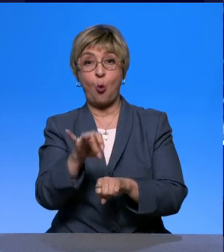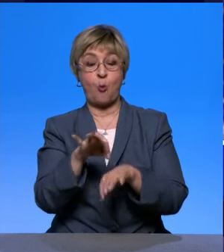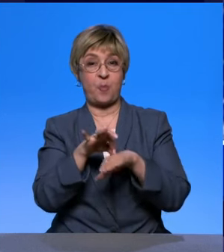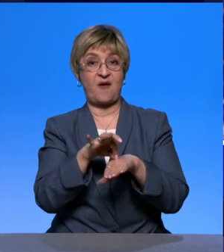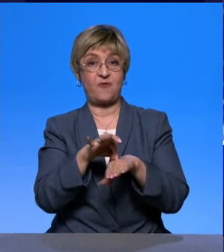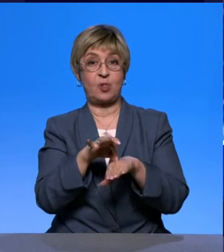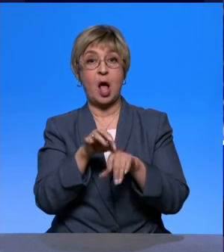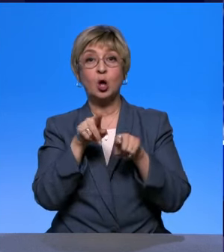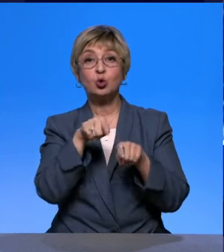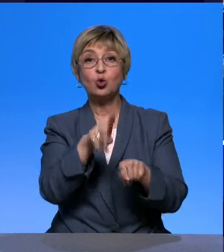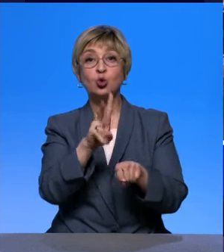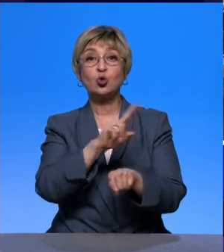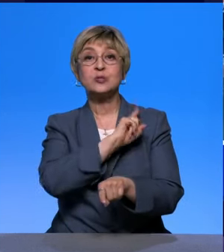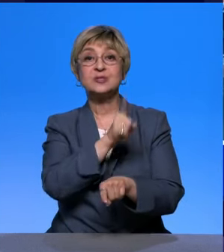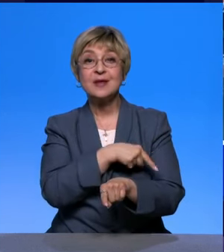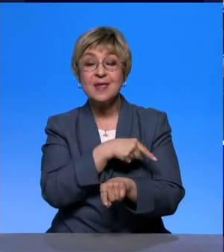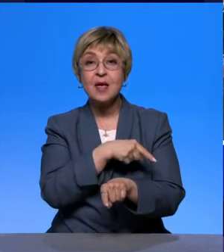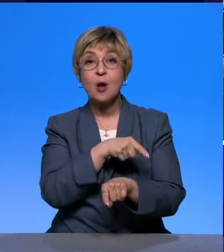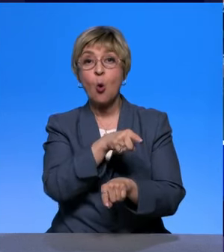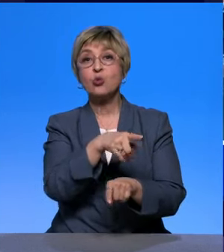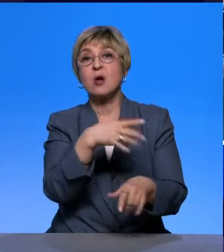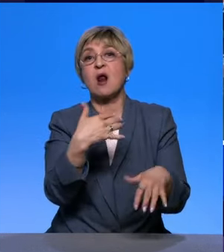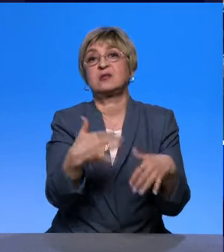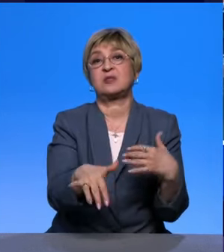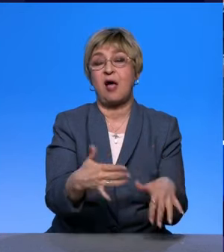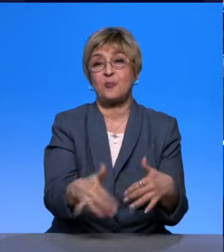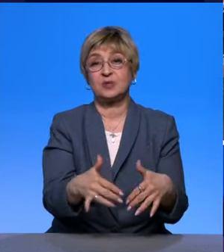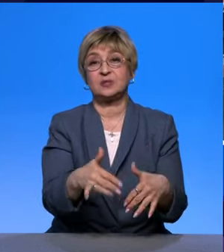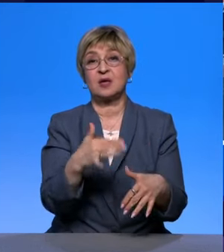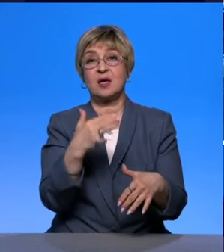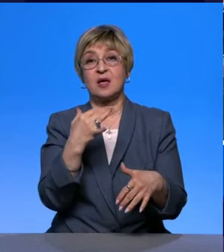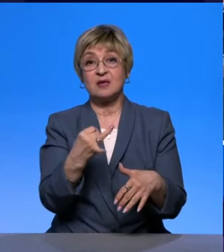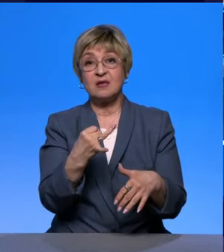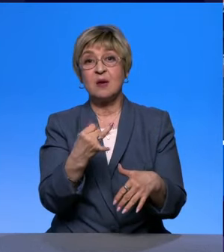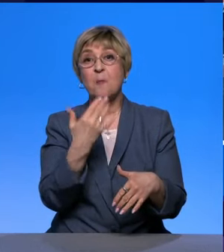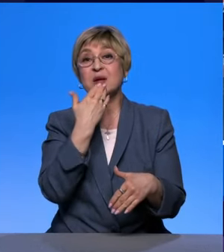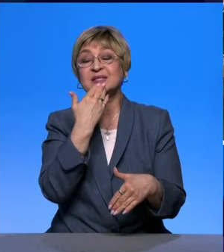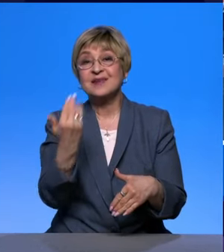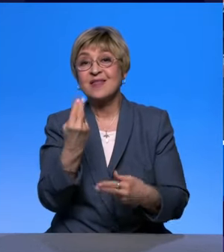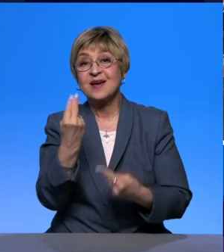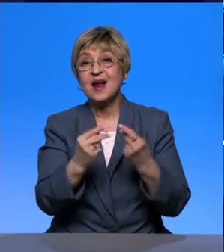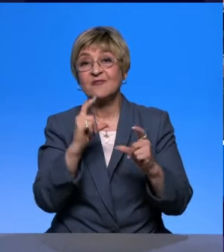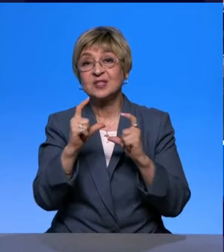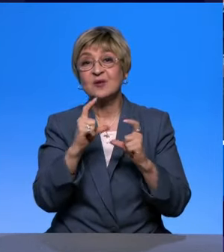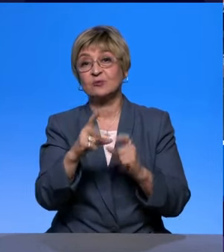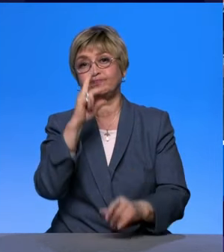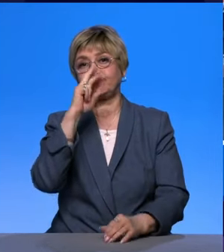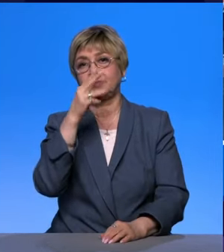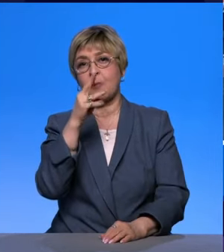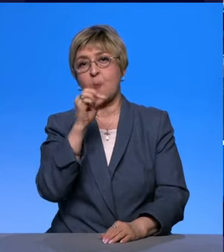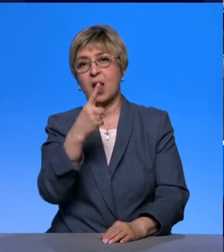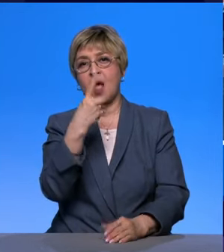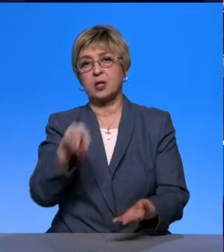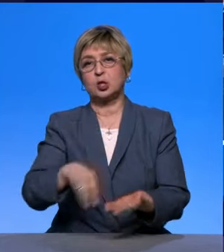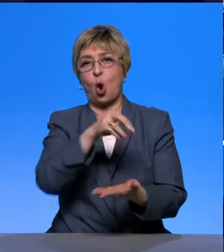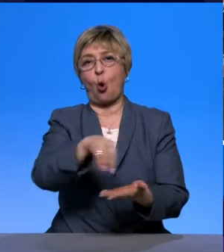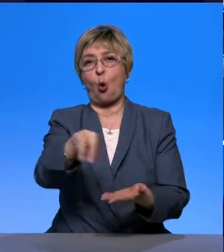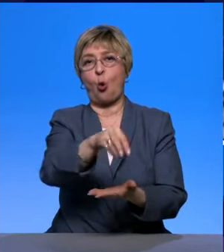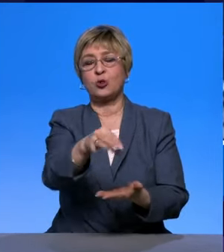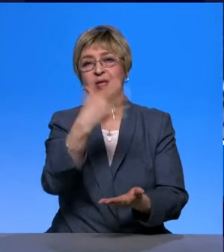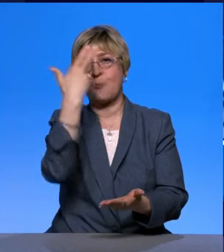который сильнейший, он настолько уже расслабился, что уже у них была последняя игра шахмат, и он случайно сделал мат в один ход и из-за этого проиграл весь